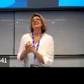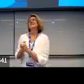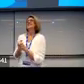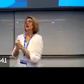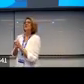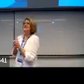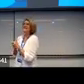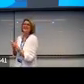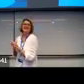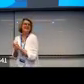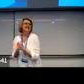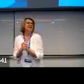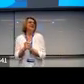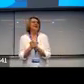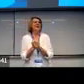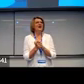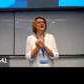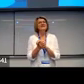Donc,